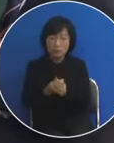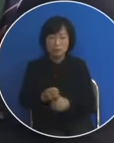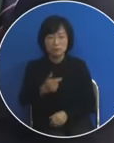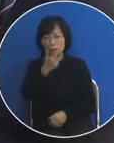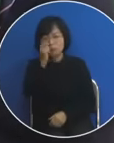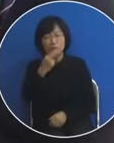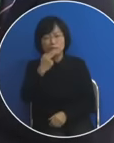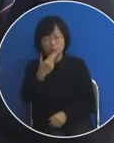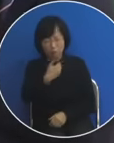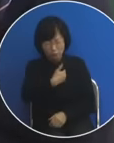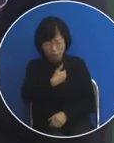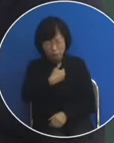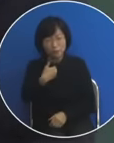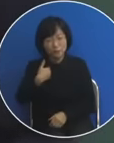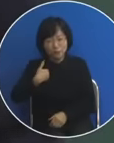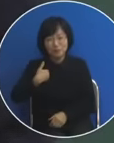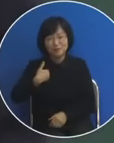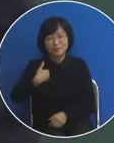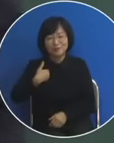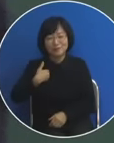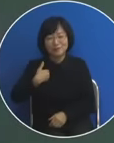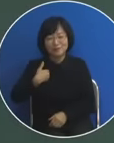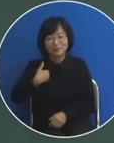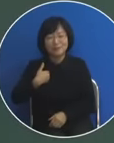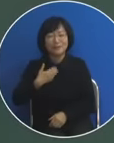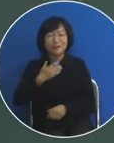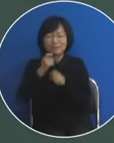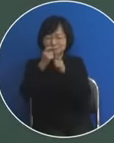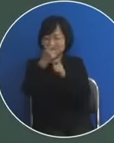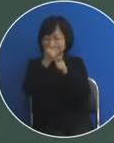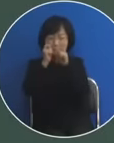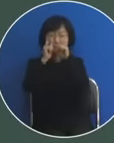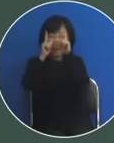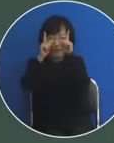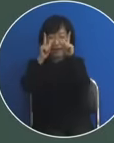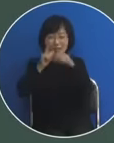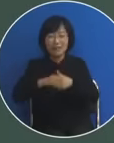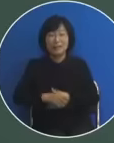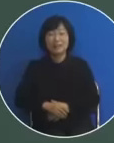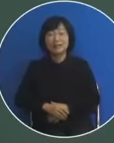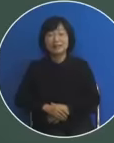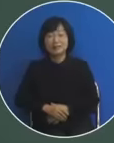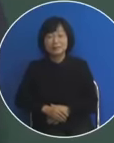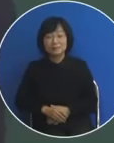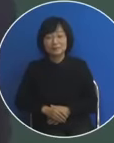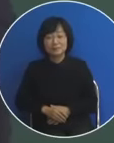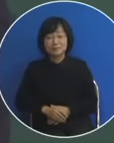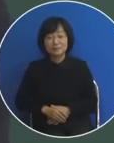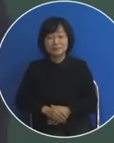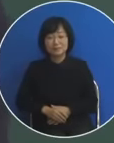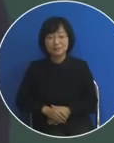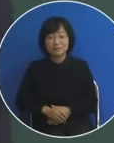It's efficient and it's eternal. 예, 이걸 딱 알게 되지. Did you come to know that? 자, 이때부터